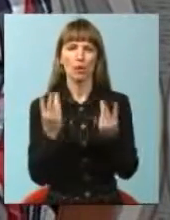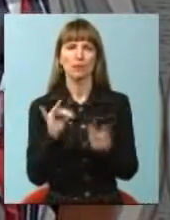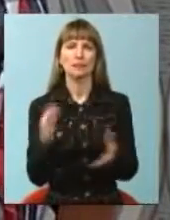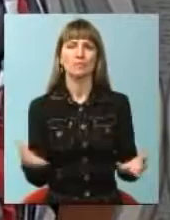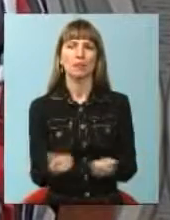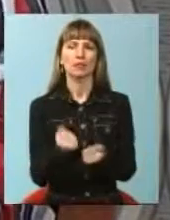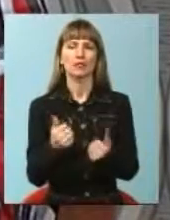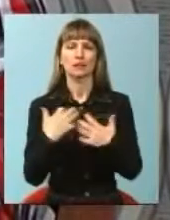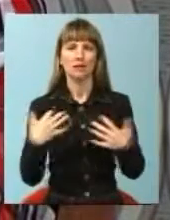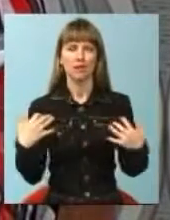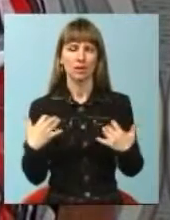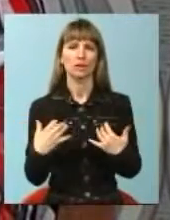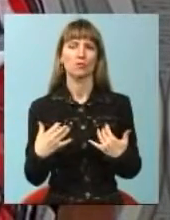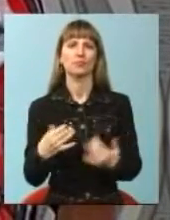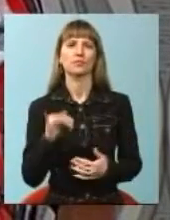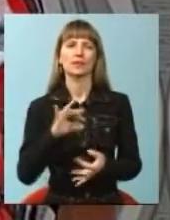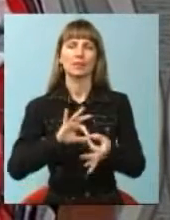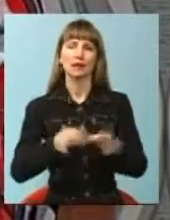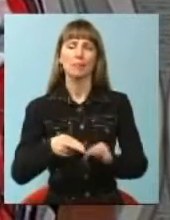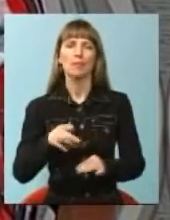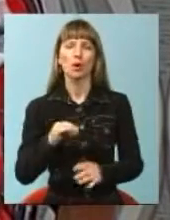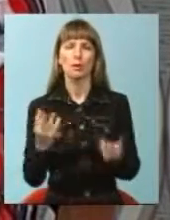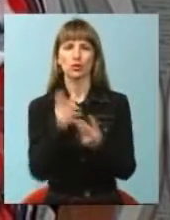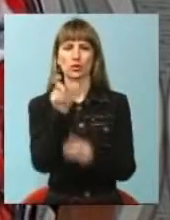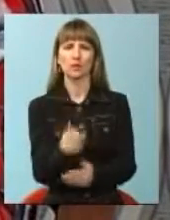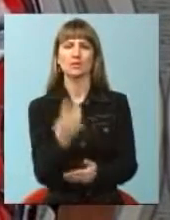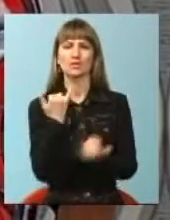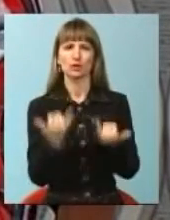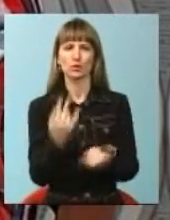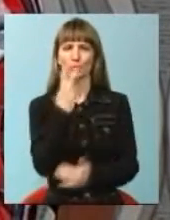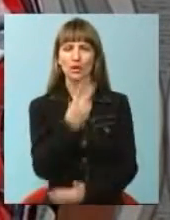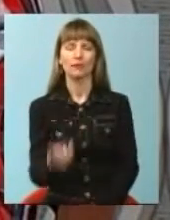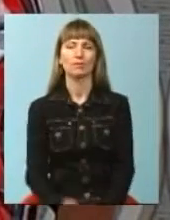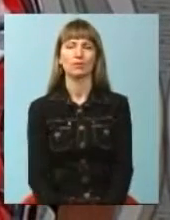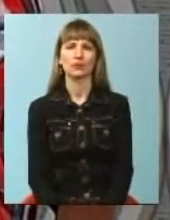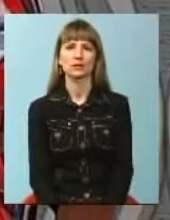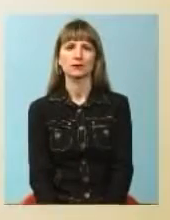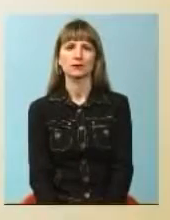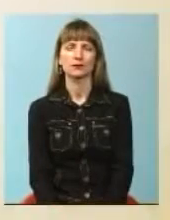саму тваринку. Ну, а детальніше про пожежників давайте прямо зараз і подивимось.